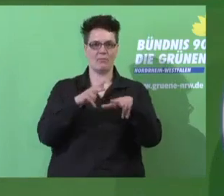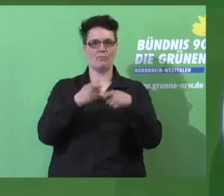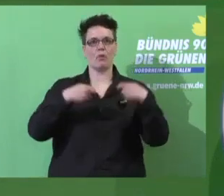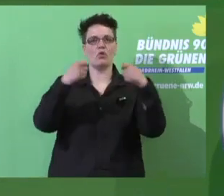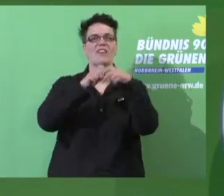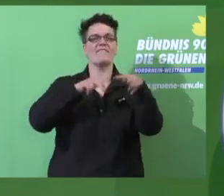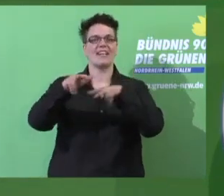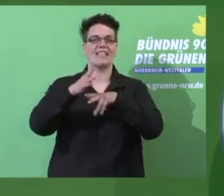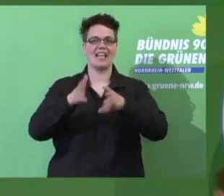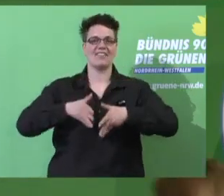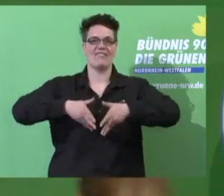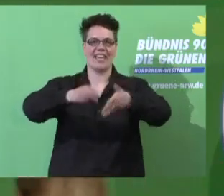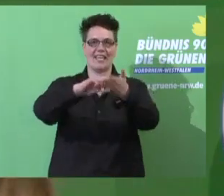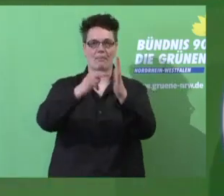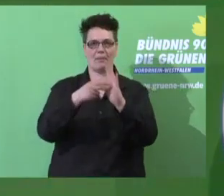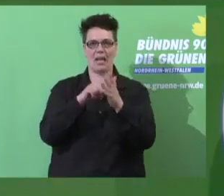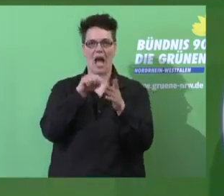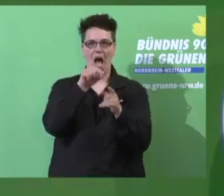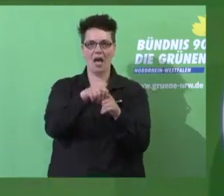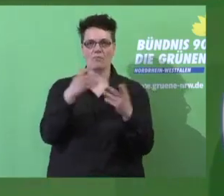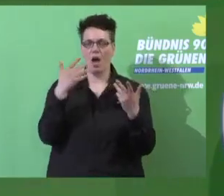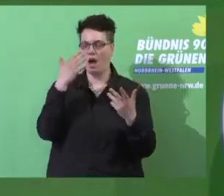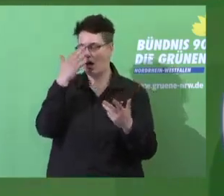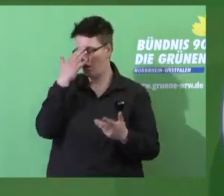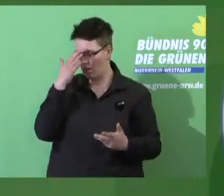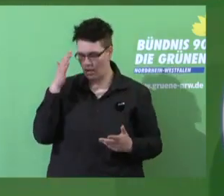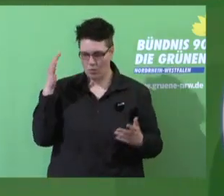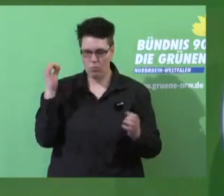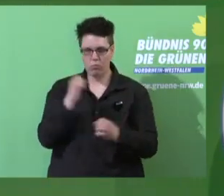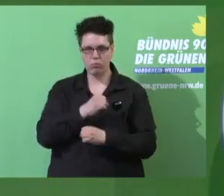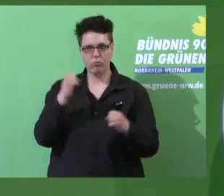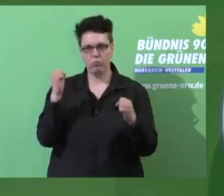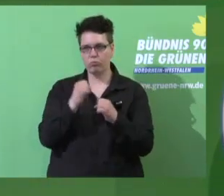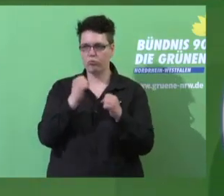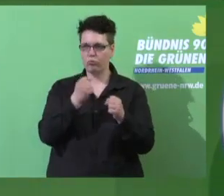im Grunde ein technokratisches Monster, wo für 15 Jahre